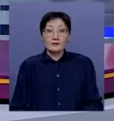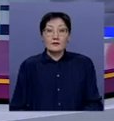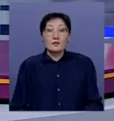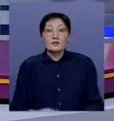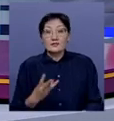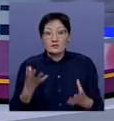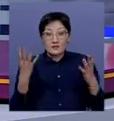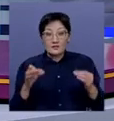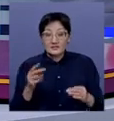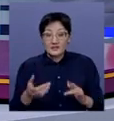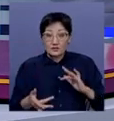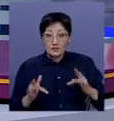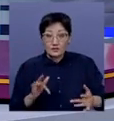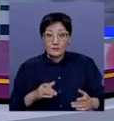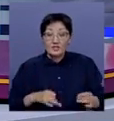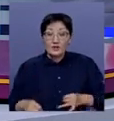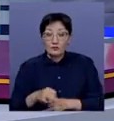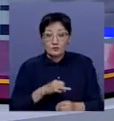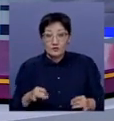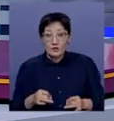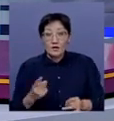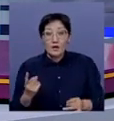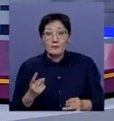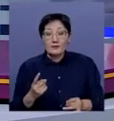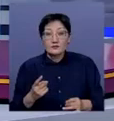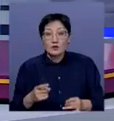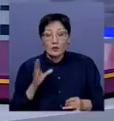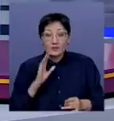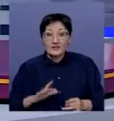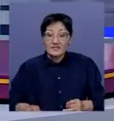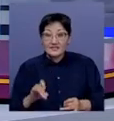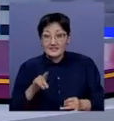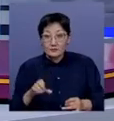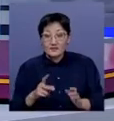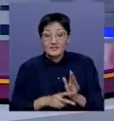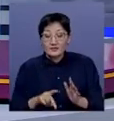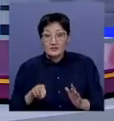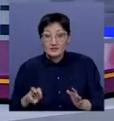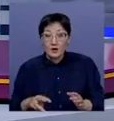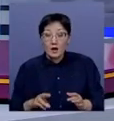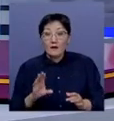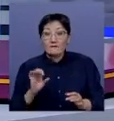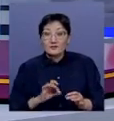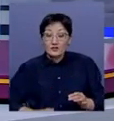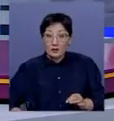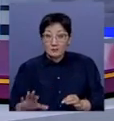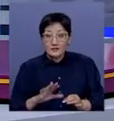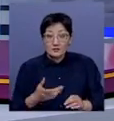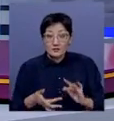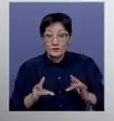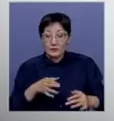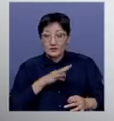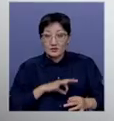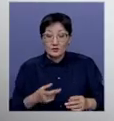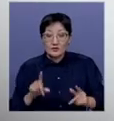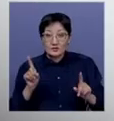Вот уже несколько дней в социальных сетях бурно обсуждают обмеление озера Исык, что в 70 километрах восточнее Алматы.